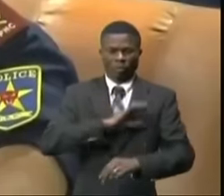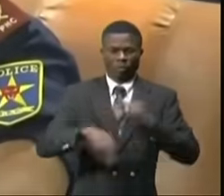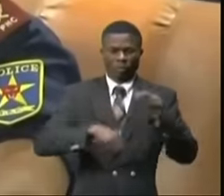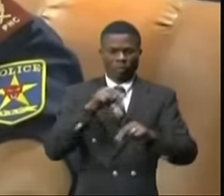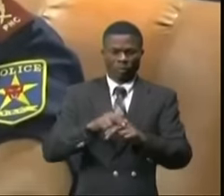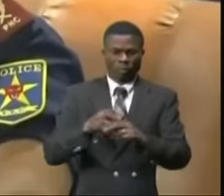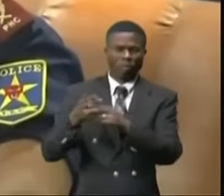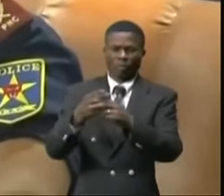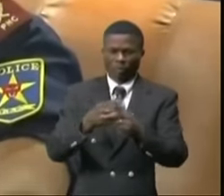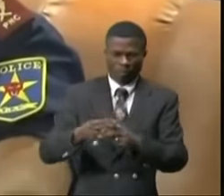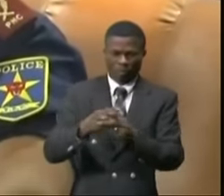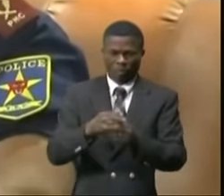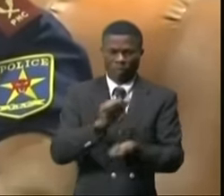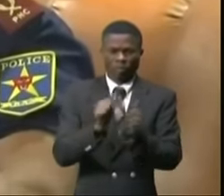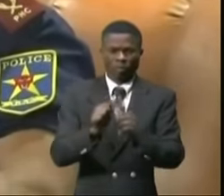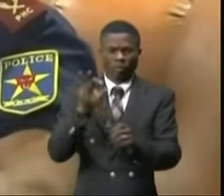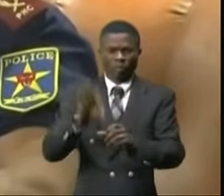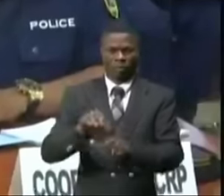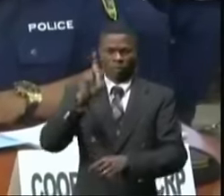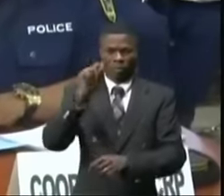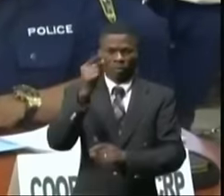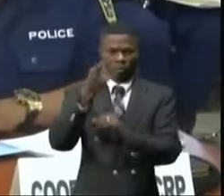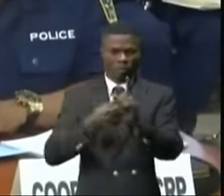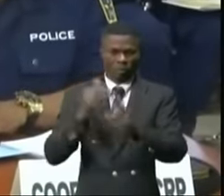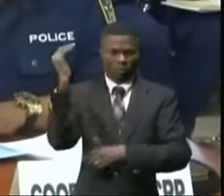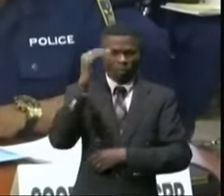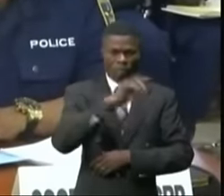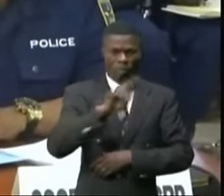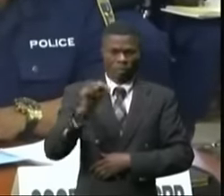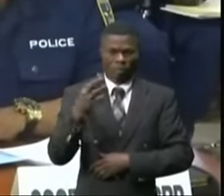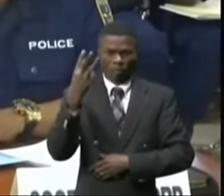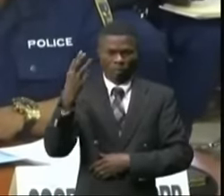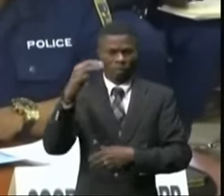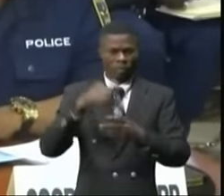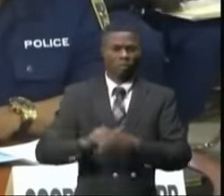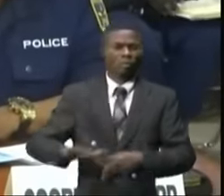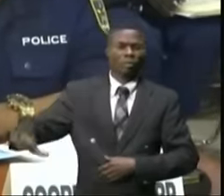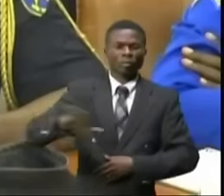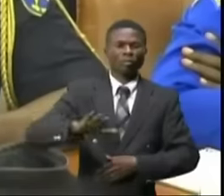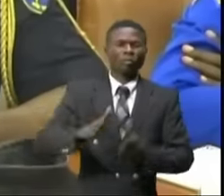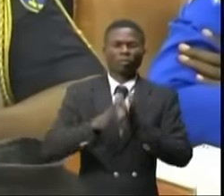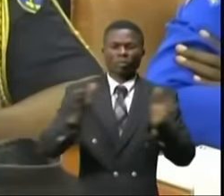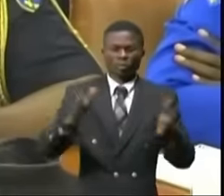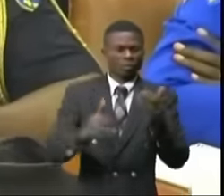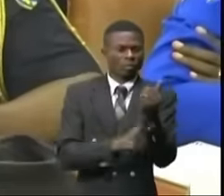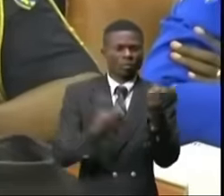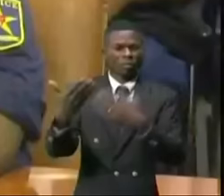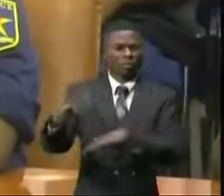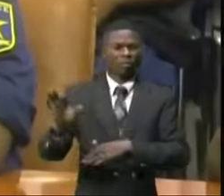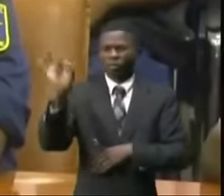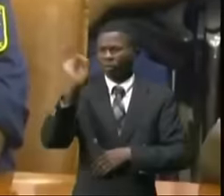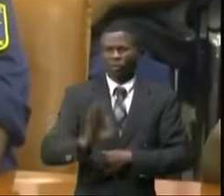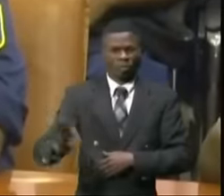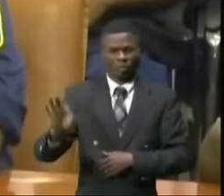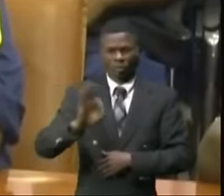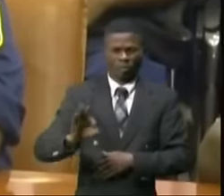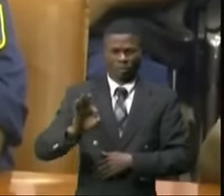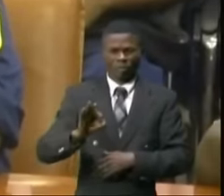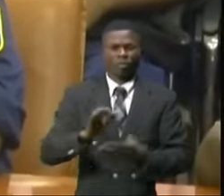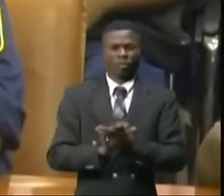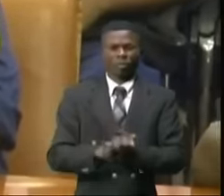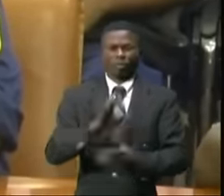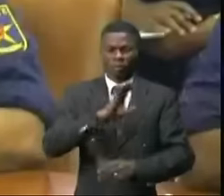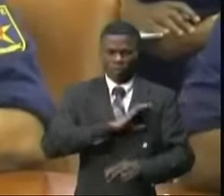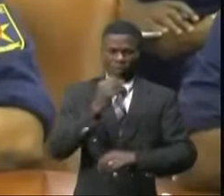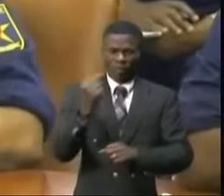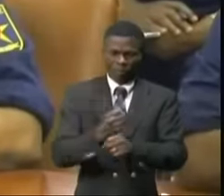dans la sécurisation du scrutin du 20 décembre 2023 à travers toute l'étendue du territoire national au regard du bilan positif